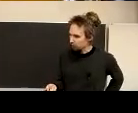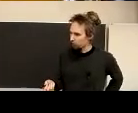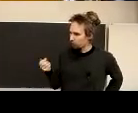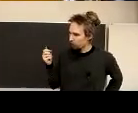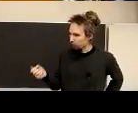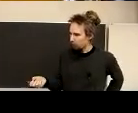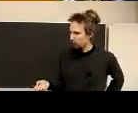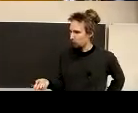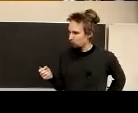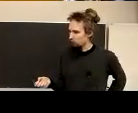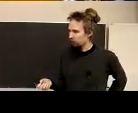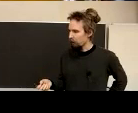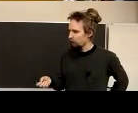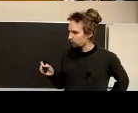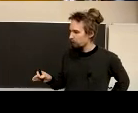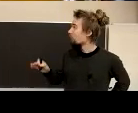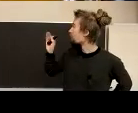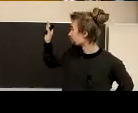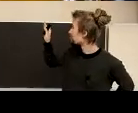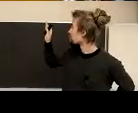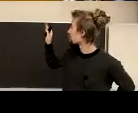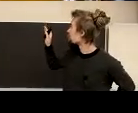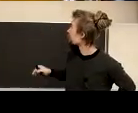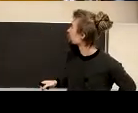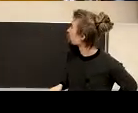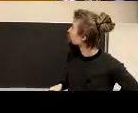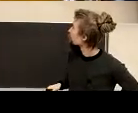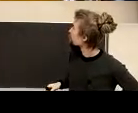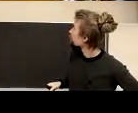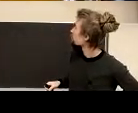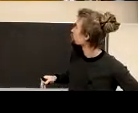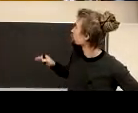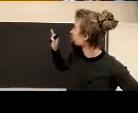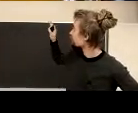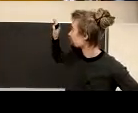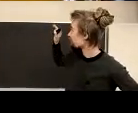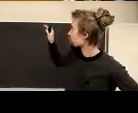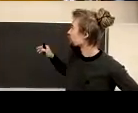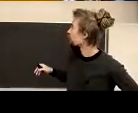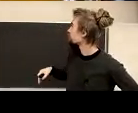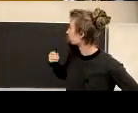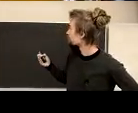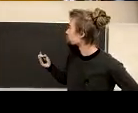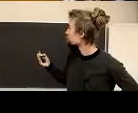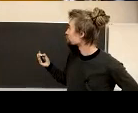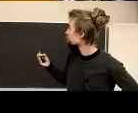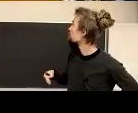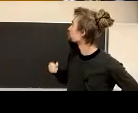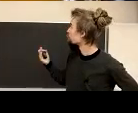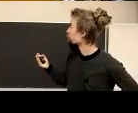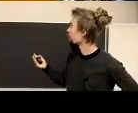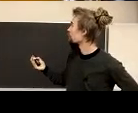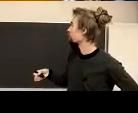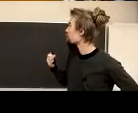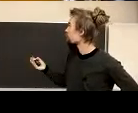Sitten on näitä arvojen muutoksia. Tämä on myös terapiapotilaiden laadullisista tutkimuksista, että niissä raportoidaan, että ihmiset usein löytää